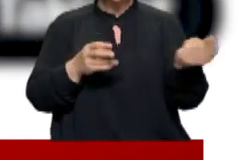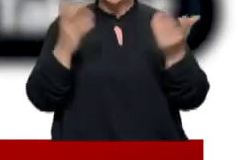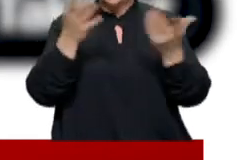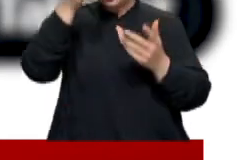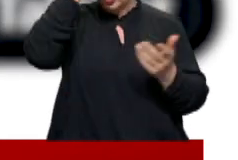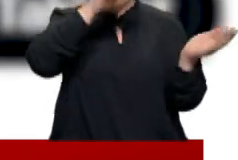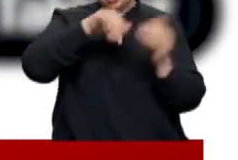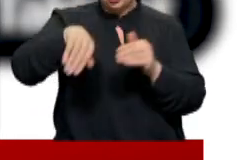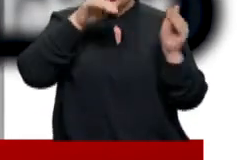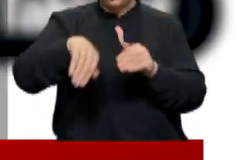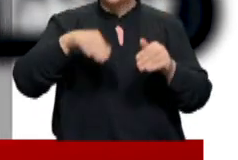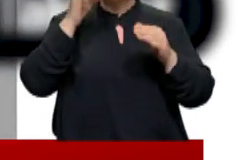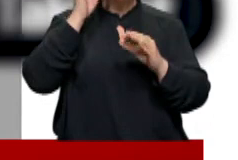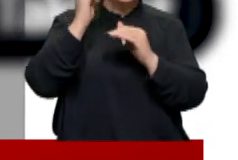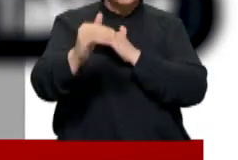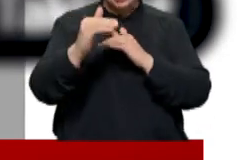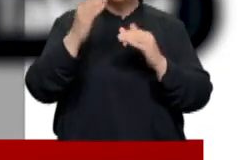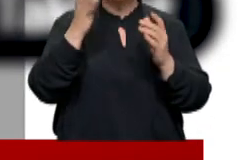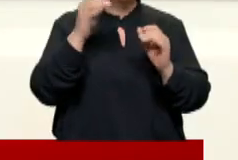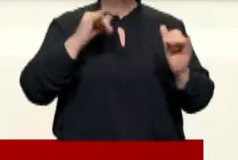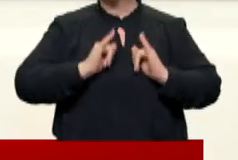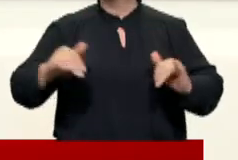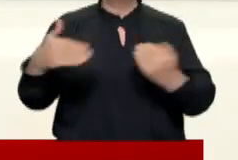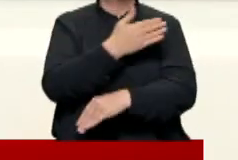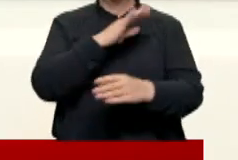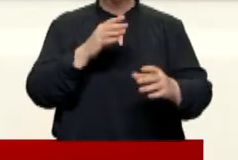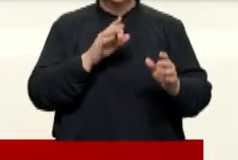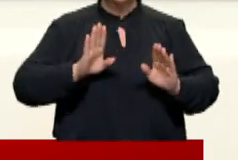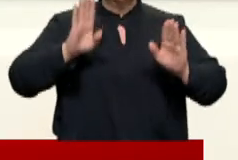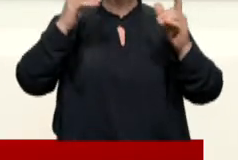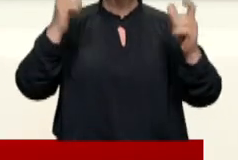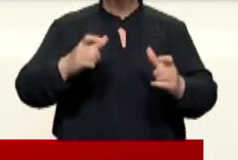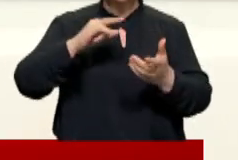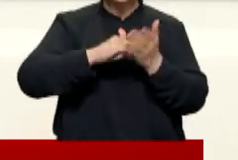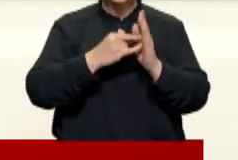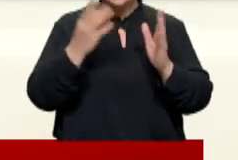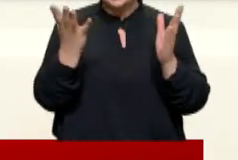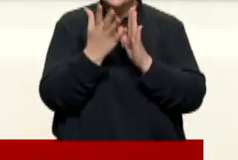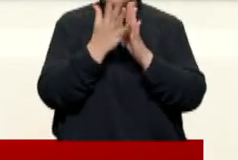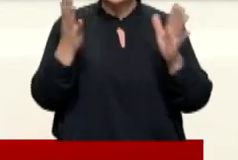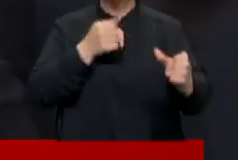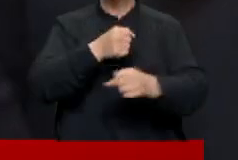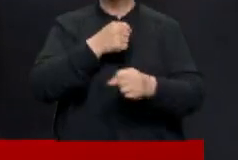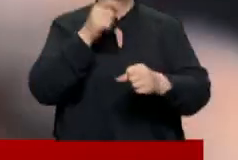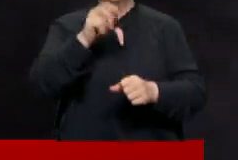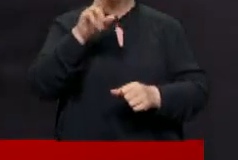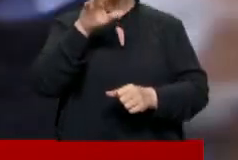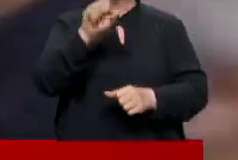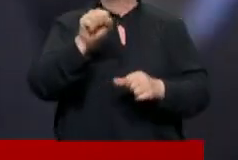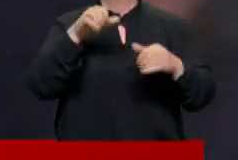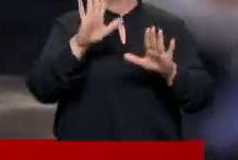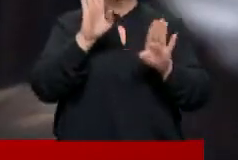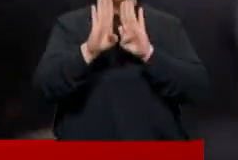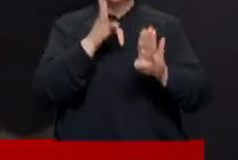hala ülkemize geliyor. Ülke yol geçen hanına döndü. Göç İdaresi tarihinin en büyük mücadelesini yapıyor. Randevu alamadı